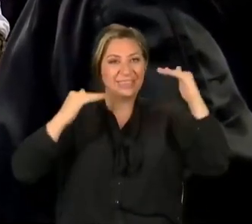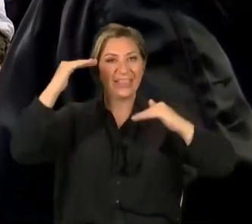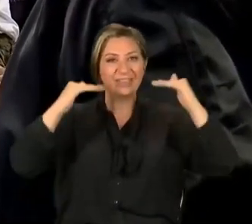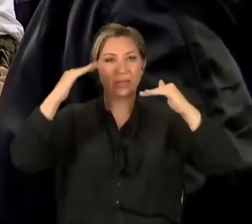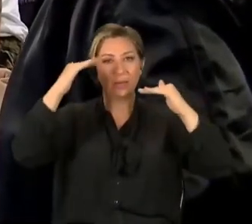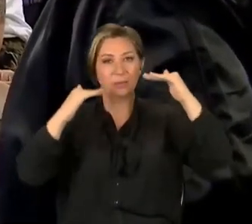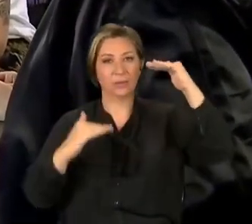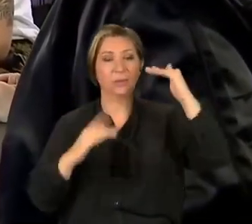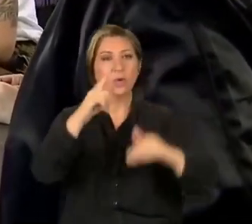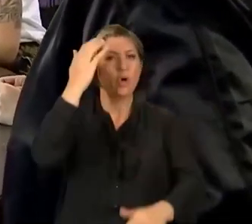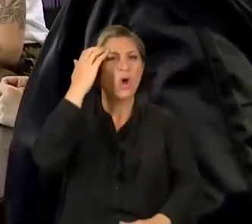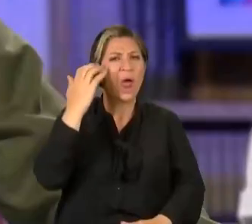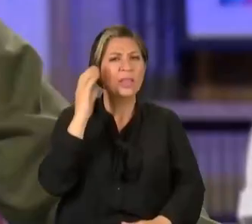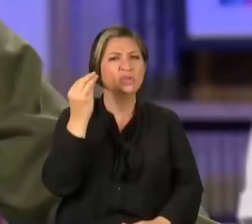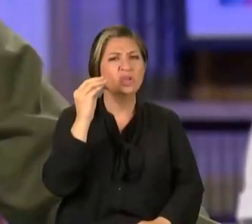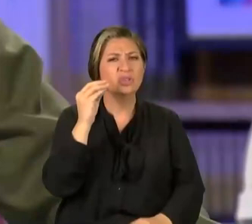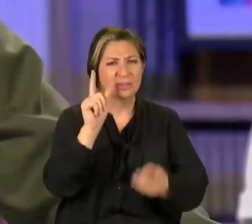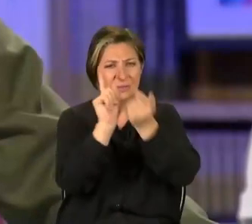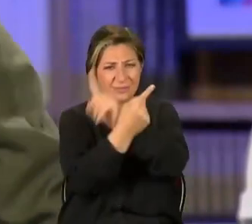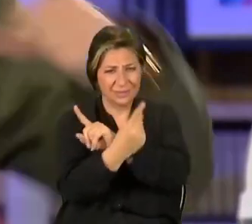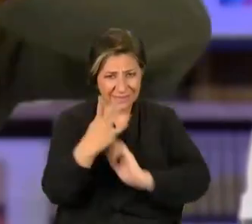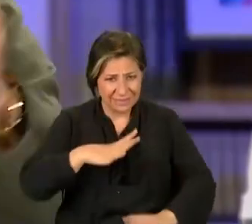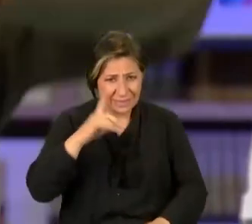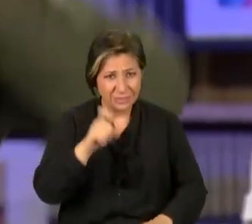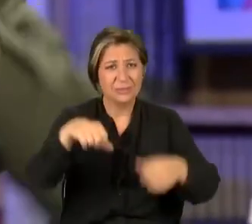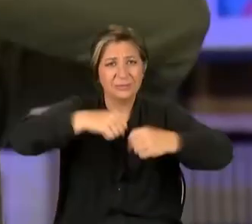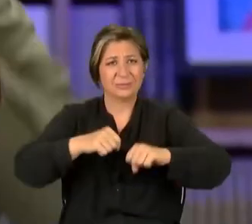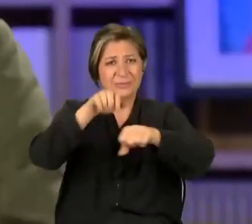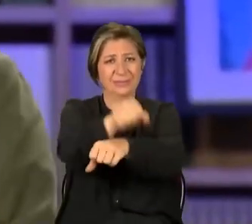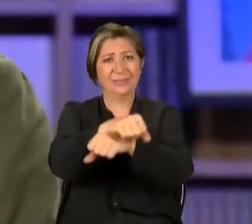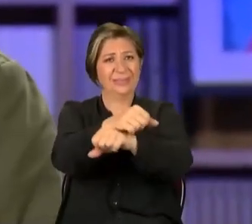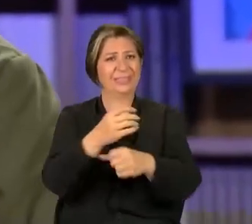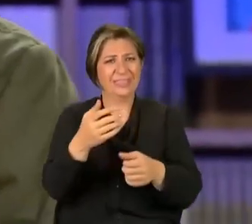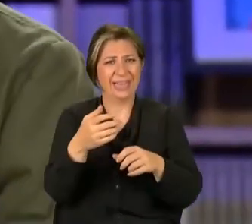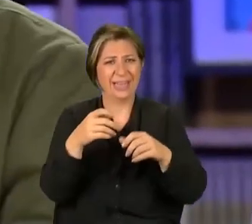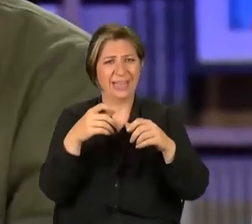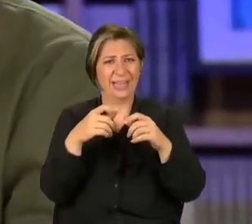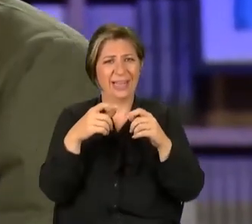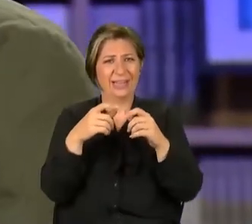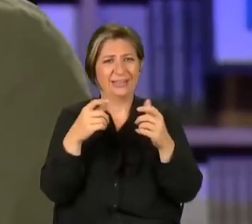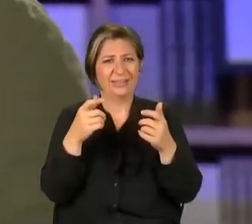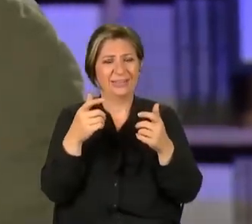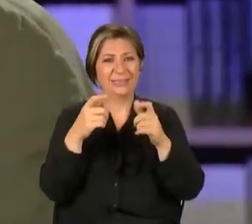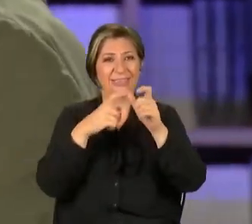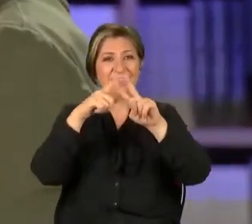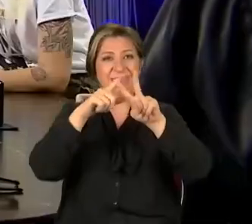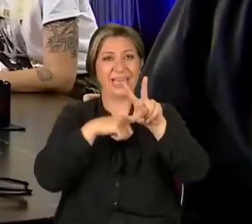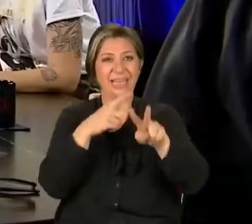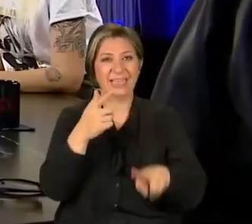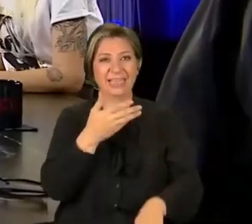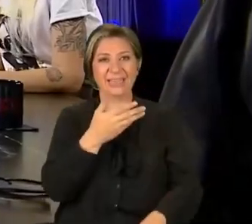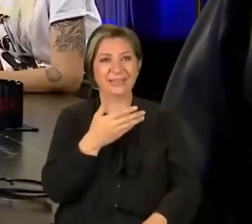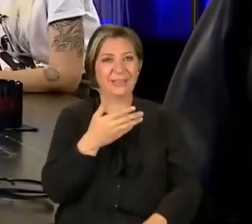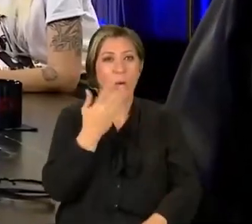zeka seviyesi düşük. Şu Koreli çocuğun yerinde olmak ister miydin? Gangnam Style. Neydi onun adı? Gangnam Style. Say, adı Say. Say, ya evet.